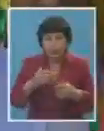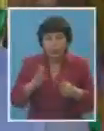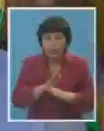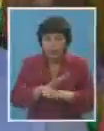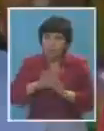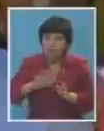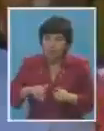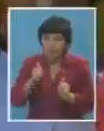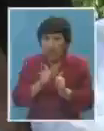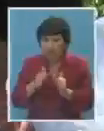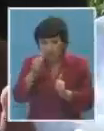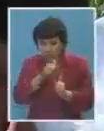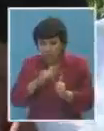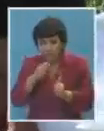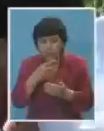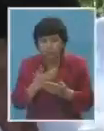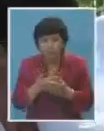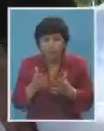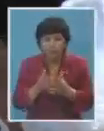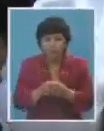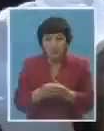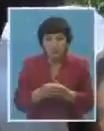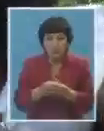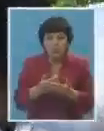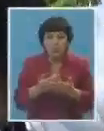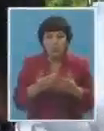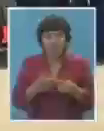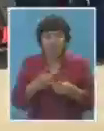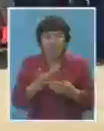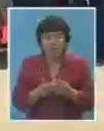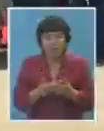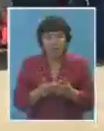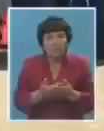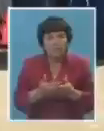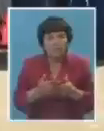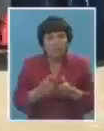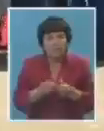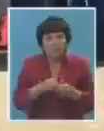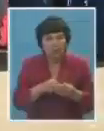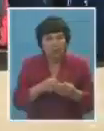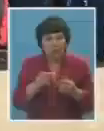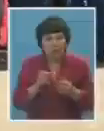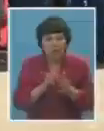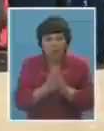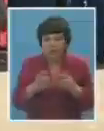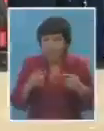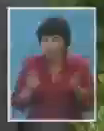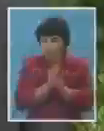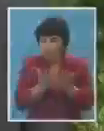соң ғана әр жылдары көзайым келешек, жүрегіне жүгі түсті жаханның және жанымның жалғыз бұлбұлы атты жинақтары жарық